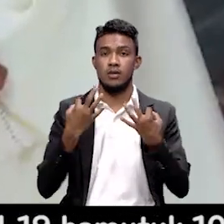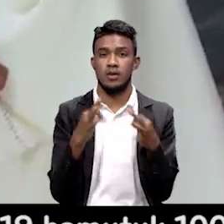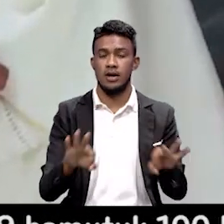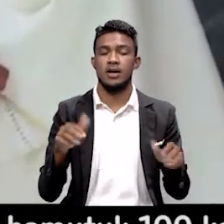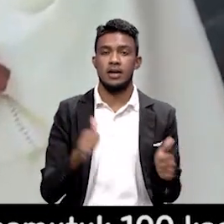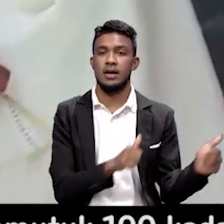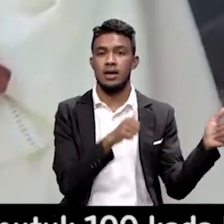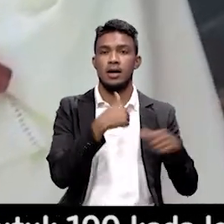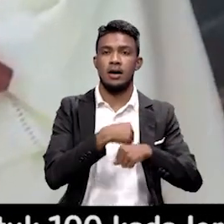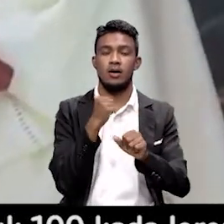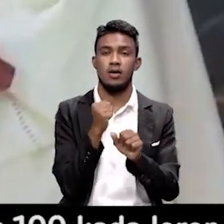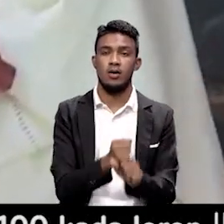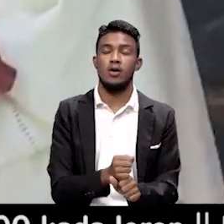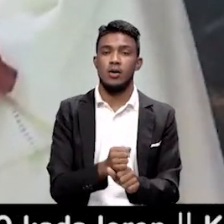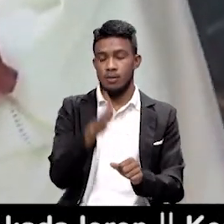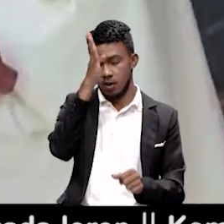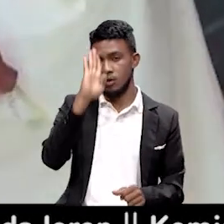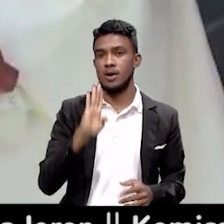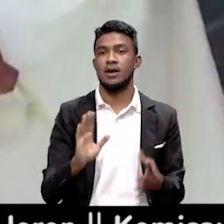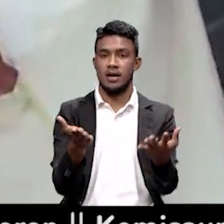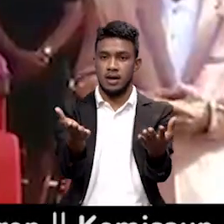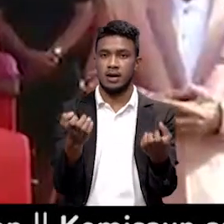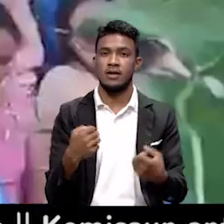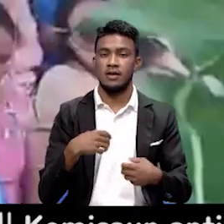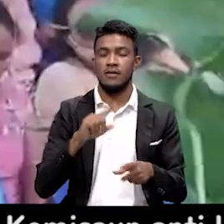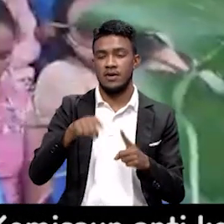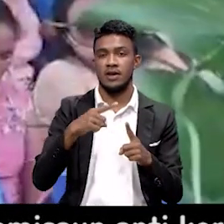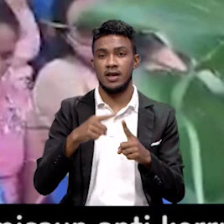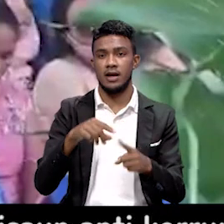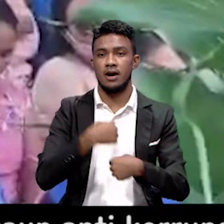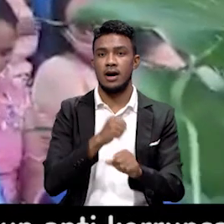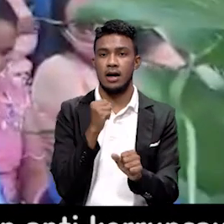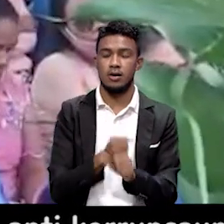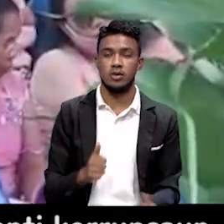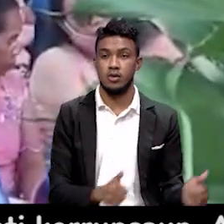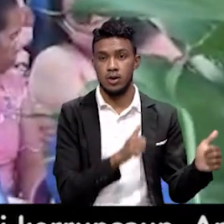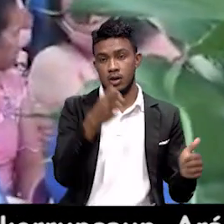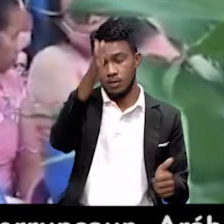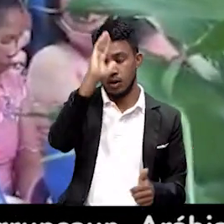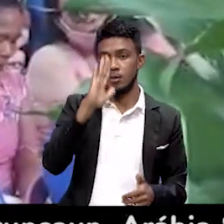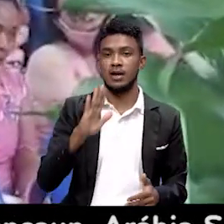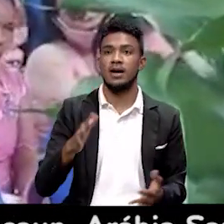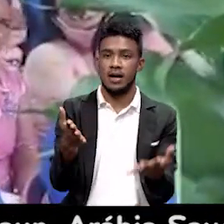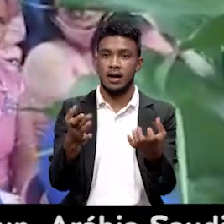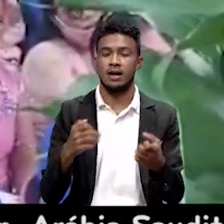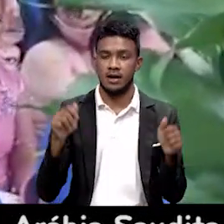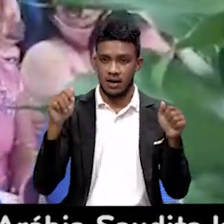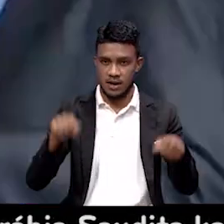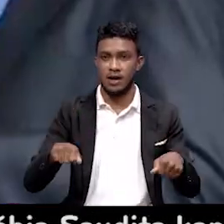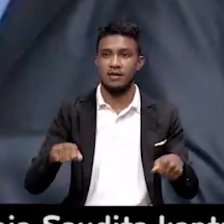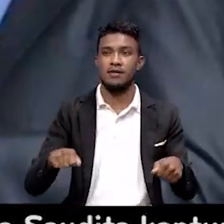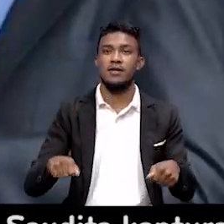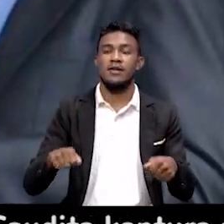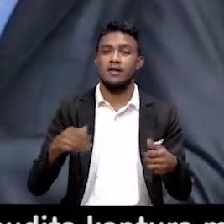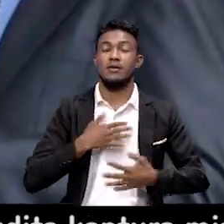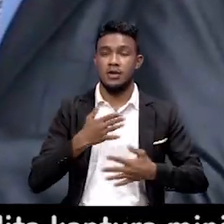tur det maromak nihakarak. Vanghira halo tur maromak nihakarak, mak bele akontese milagre ba itene moris, hudi hak